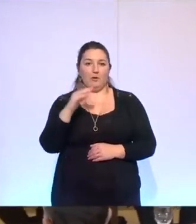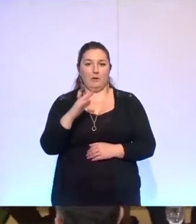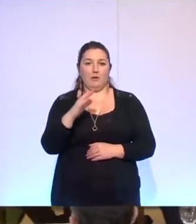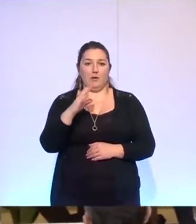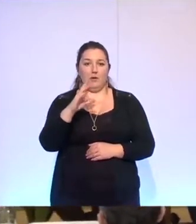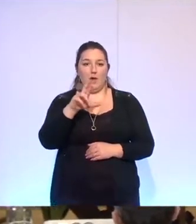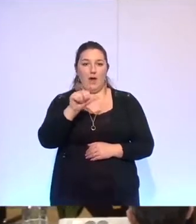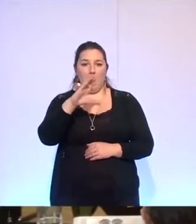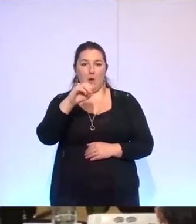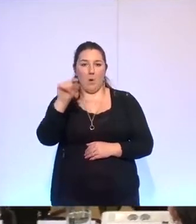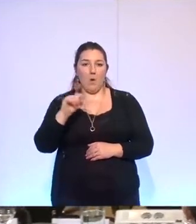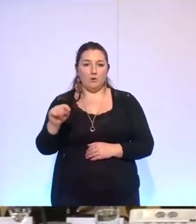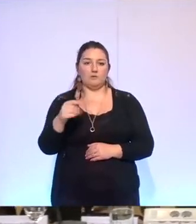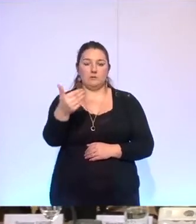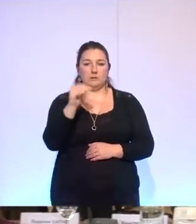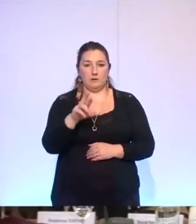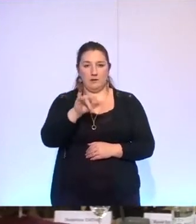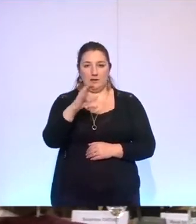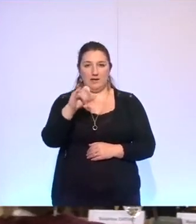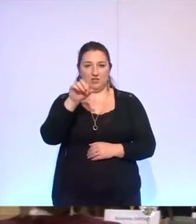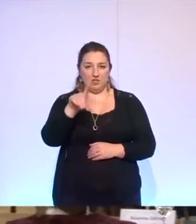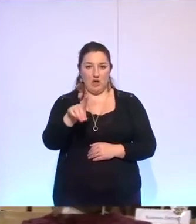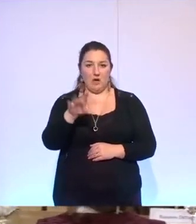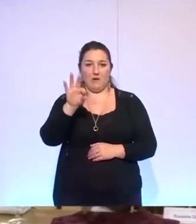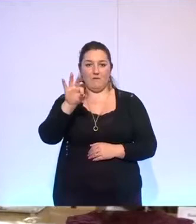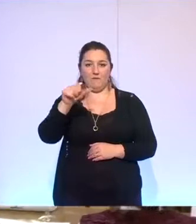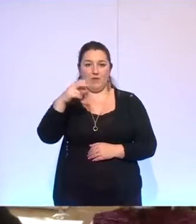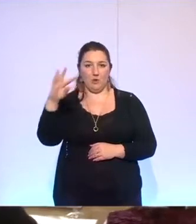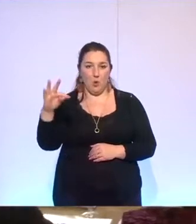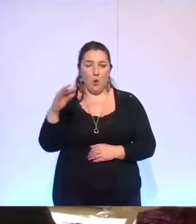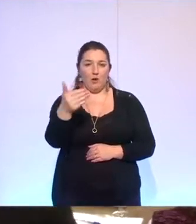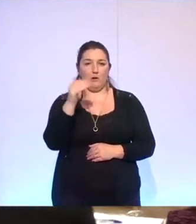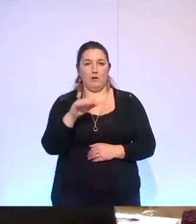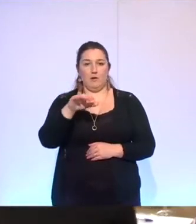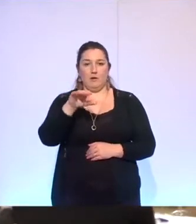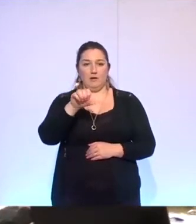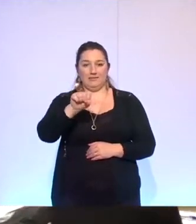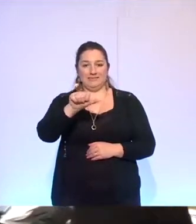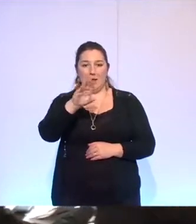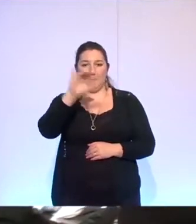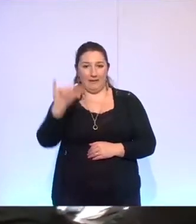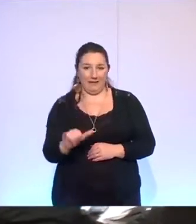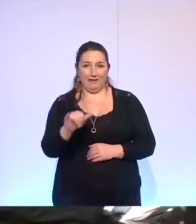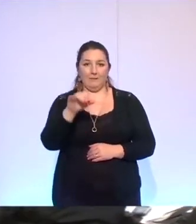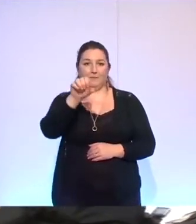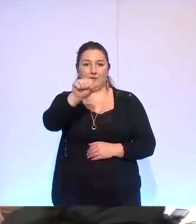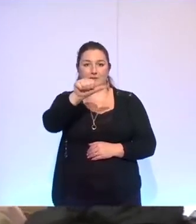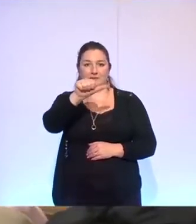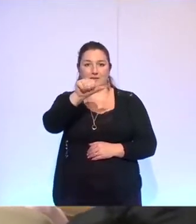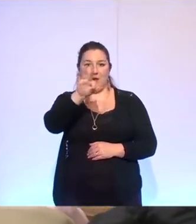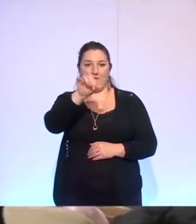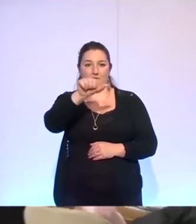Catherine, Richard Fino Bernadette, Sabri Hakim, présent. Safar Jérôme,